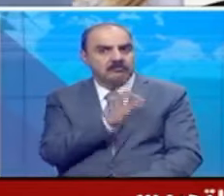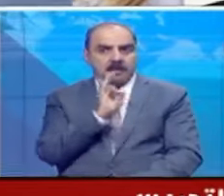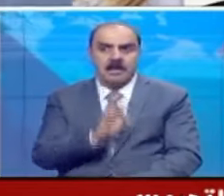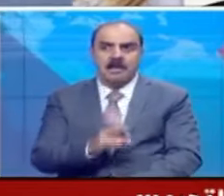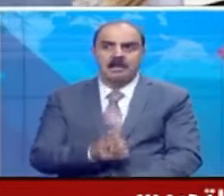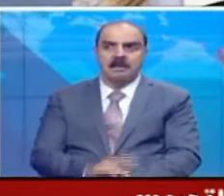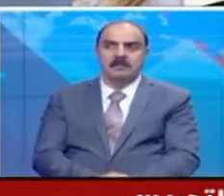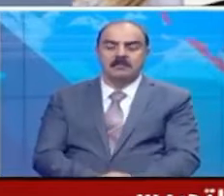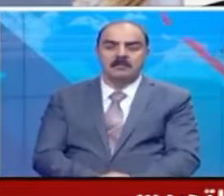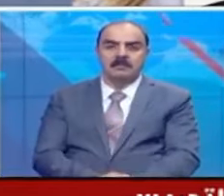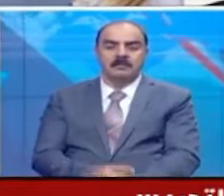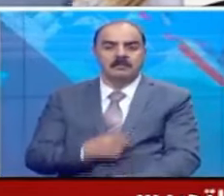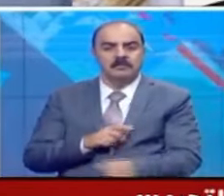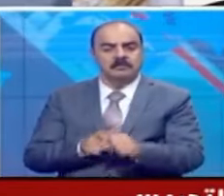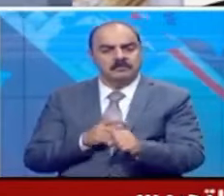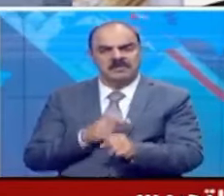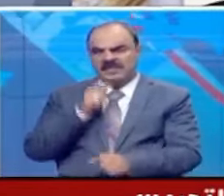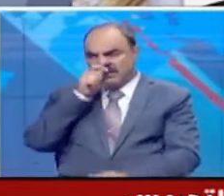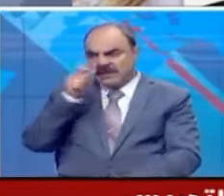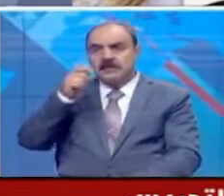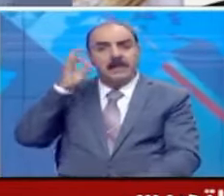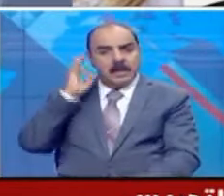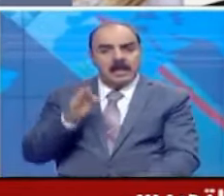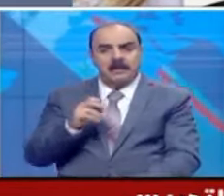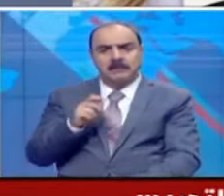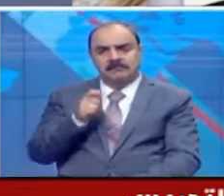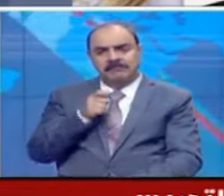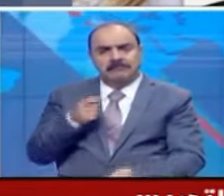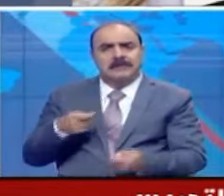الأمر، وتجديد العقاب على